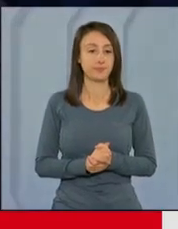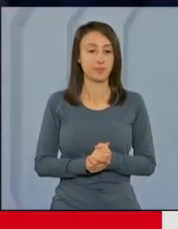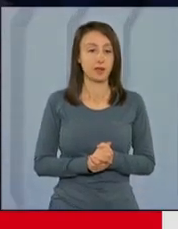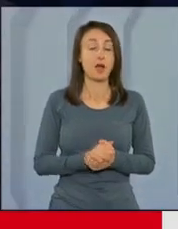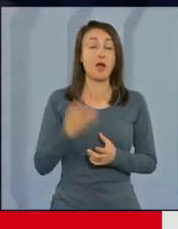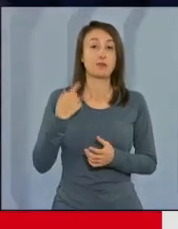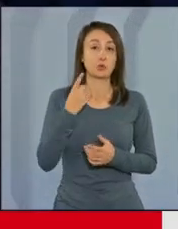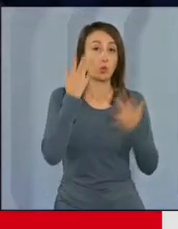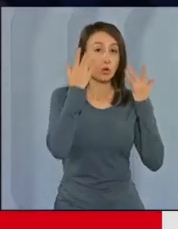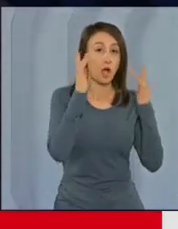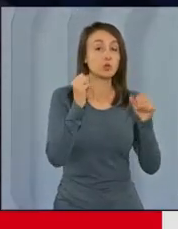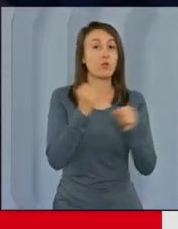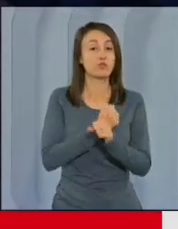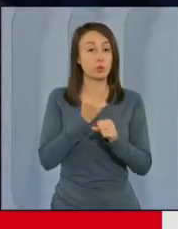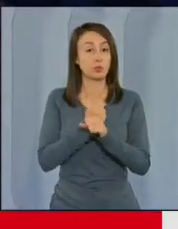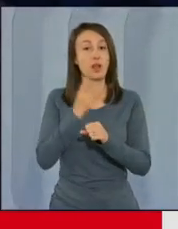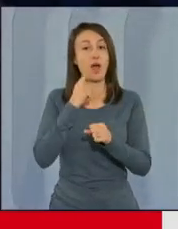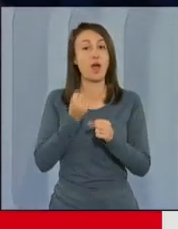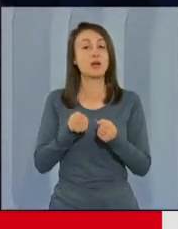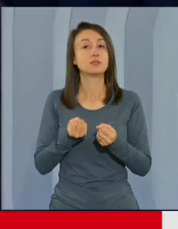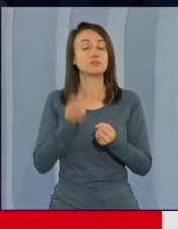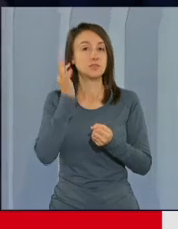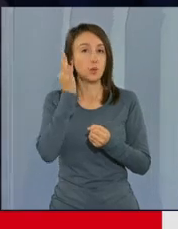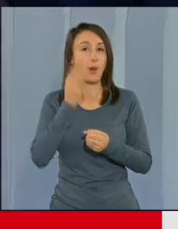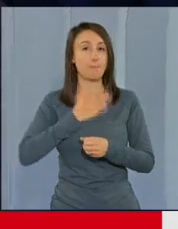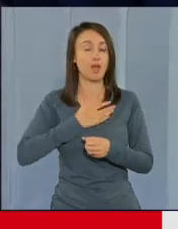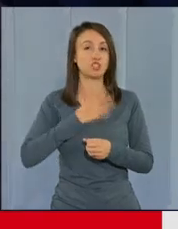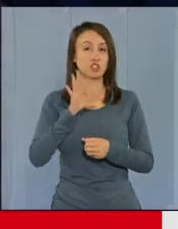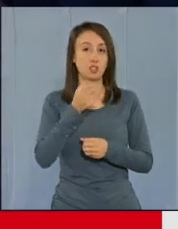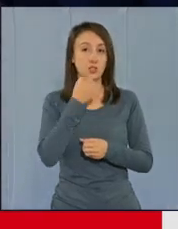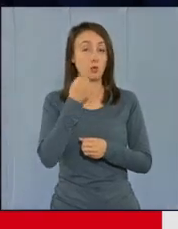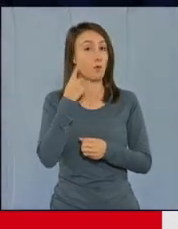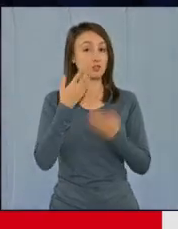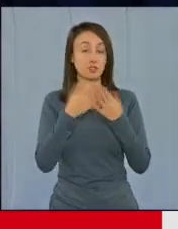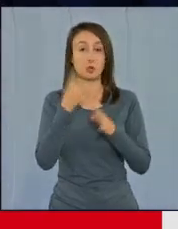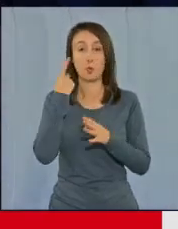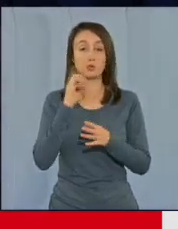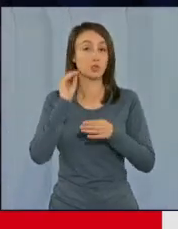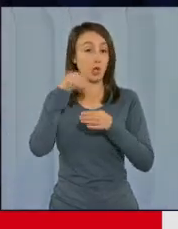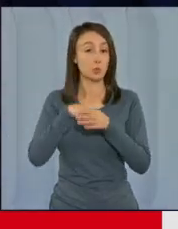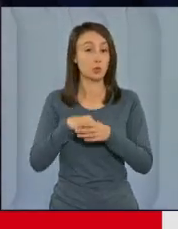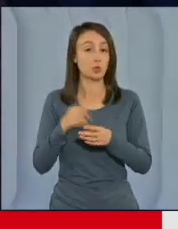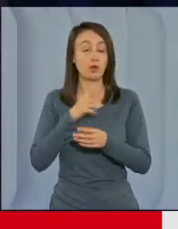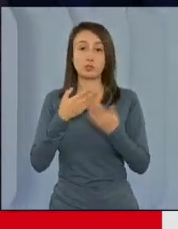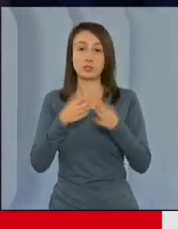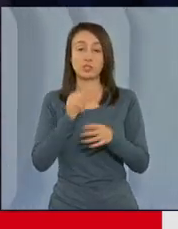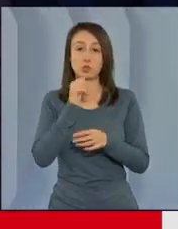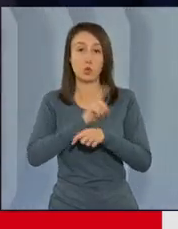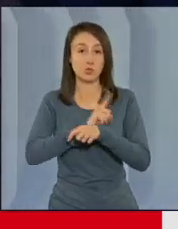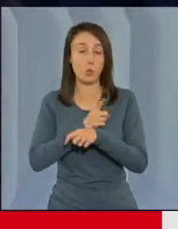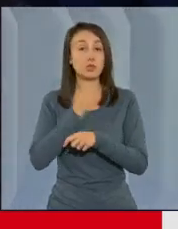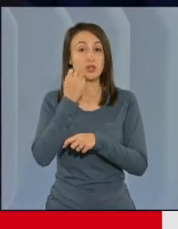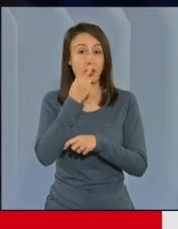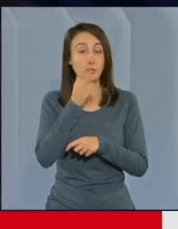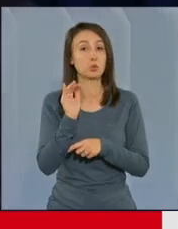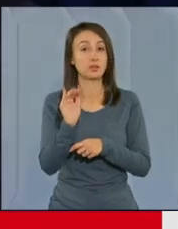A fost un cadou făcut la aniversarea mea de 50 de ani. N-au fost deschise. N-am știut ce e înăuntru. N-au fost deschise nicio secundă. Când a apărut